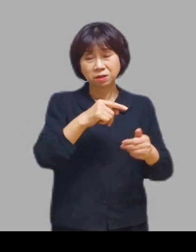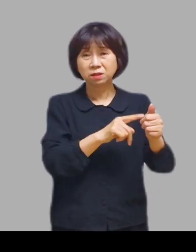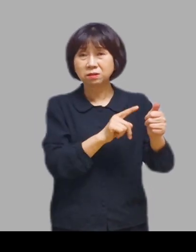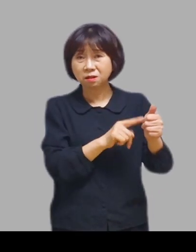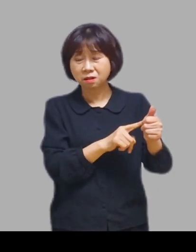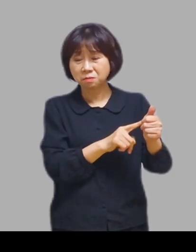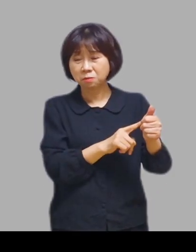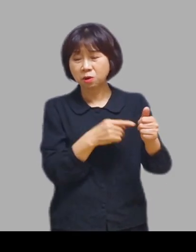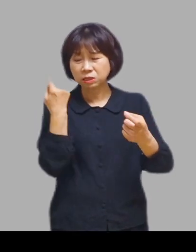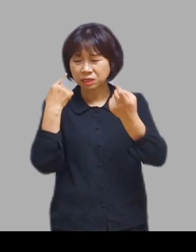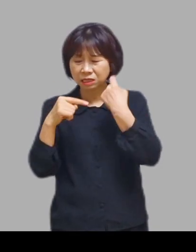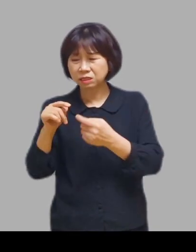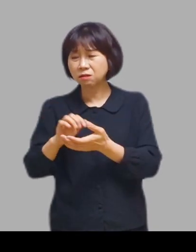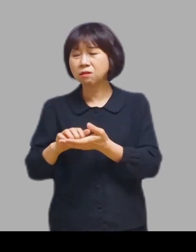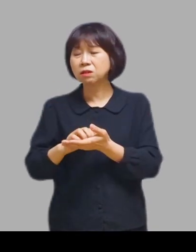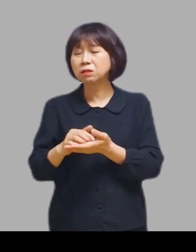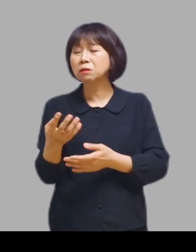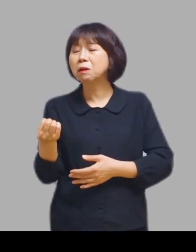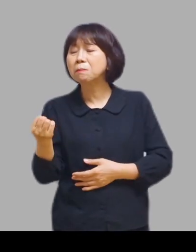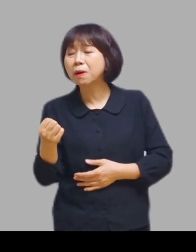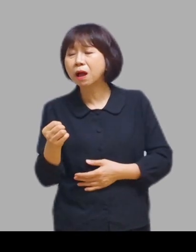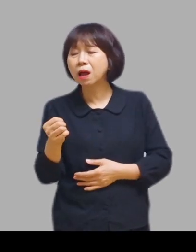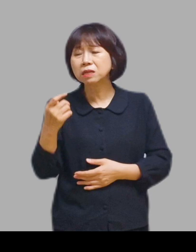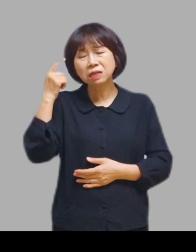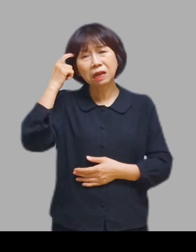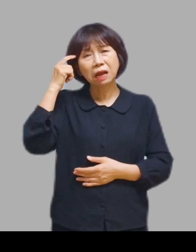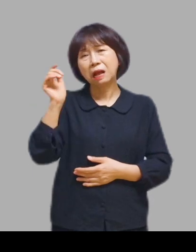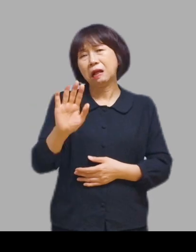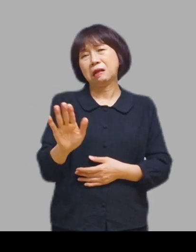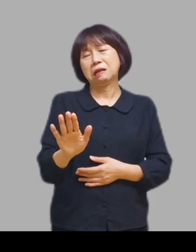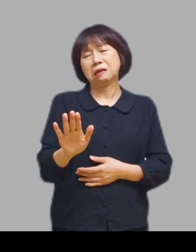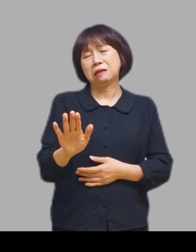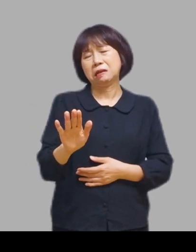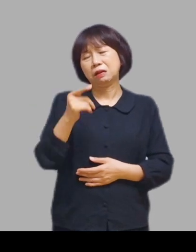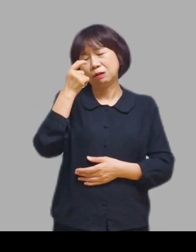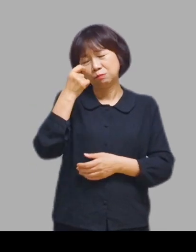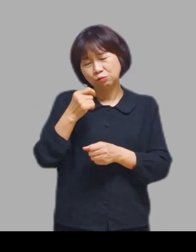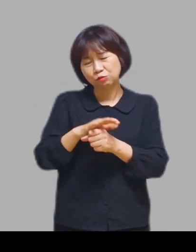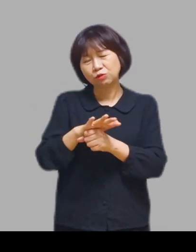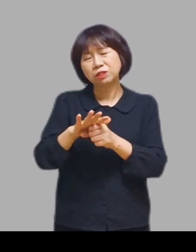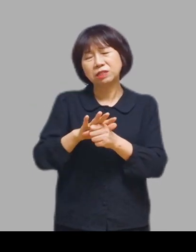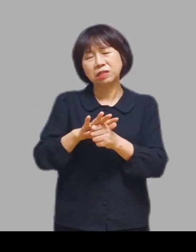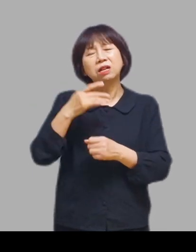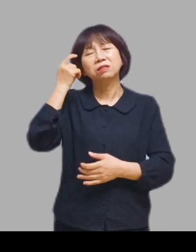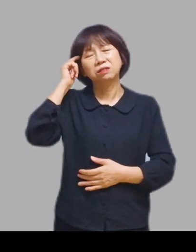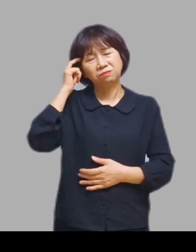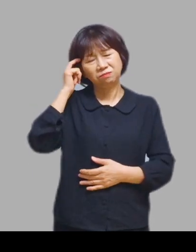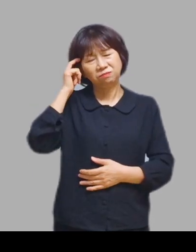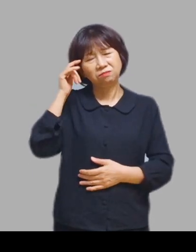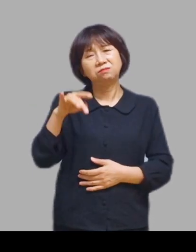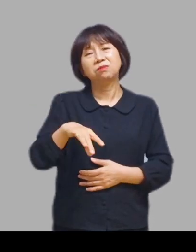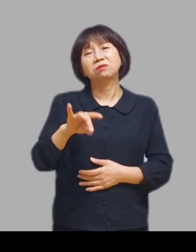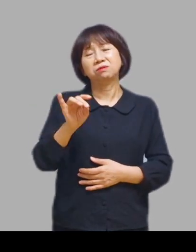어떻게 여겼다고요? 불쌍히 여깁니다. 여러분, 이것이 첫걸음입니다.